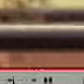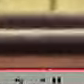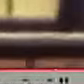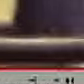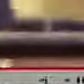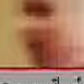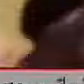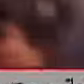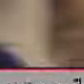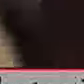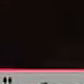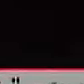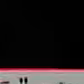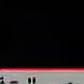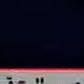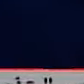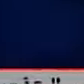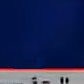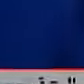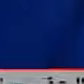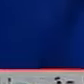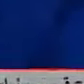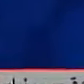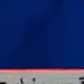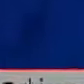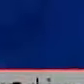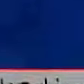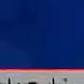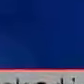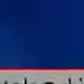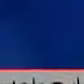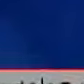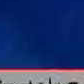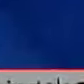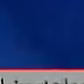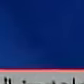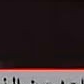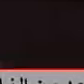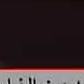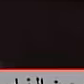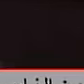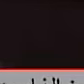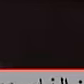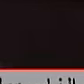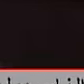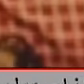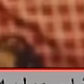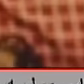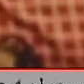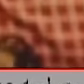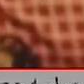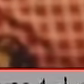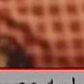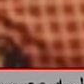نال كريم عبد العزيز خلال مشواره الفني العديد من الجوائز الفنية، حيث حصل على جائزة أفضل ممثل درامي